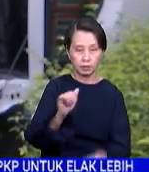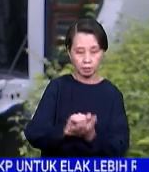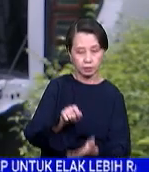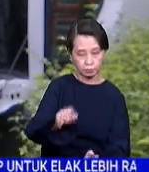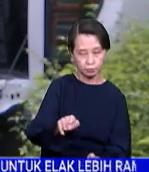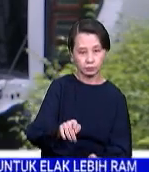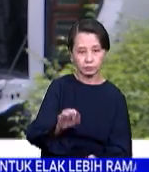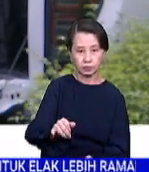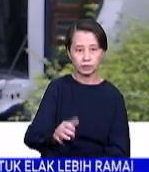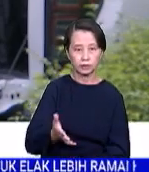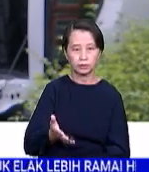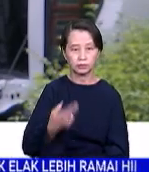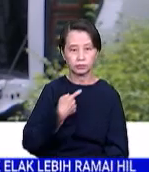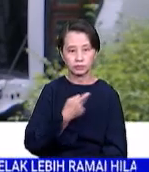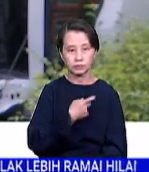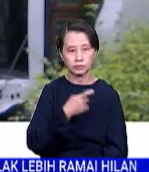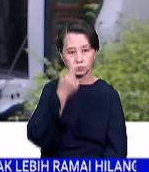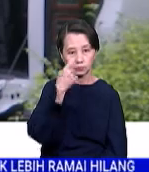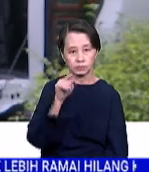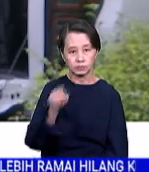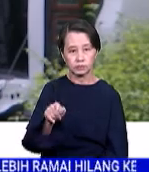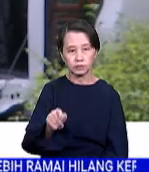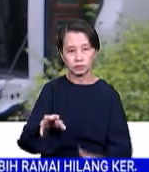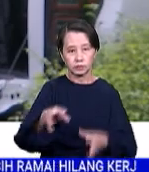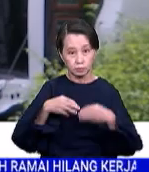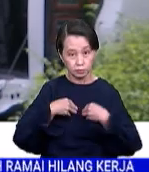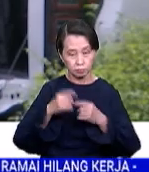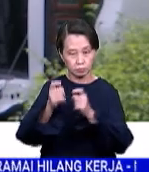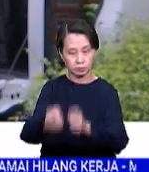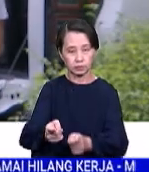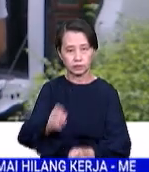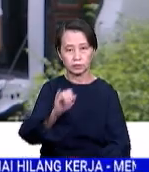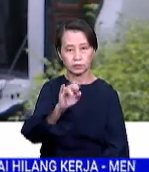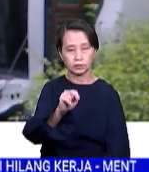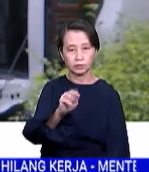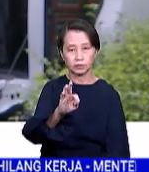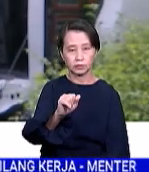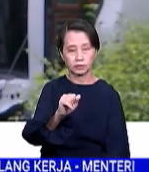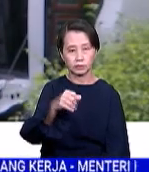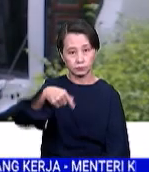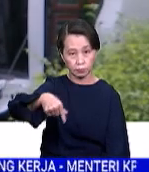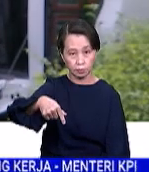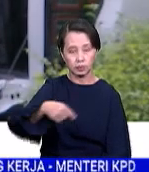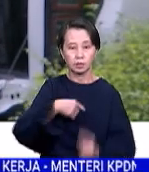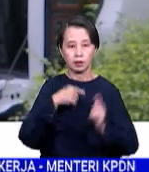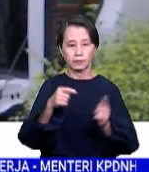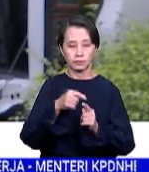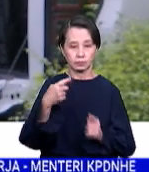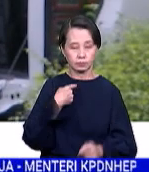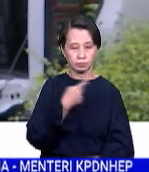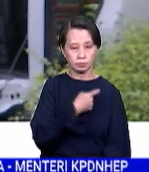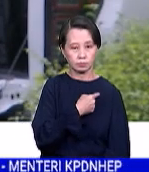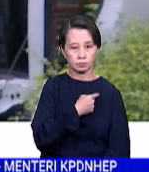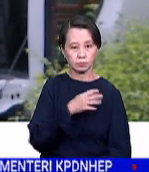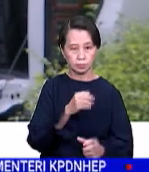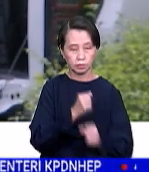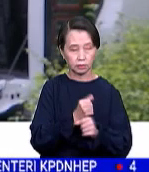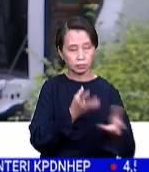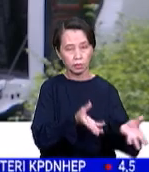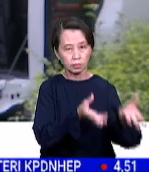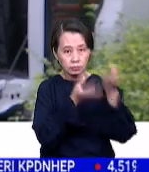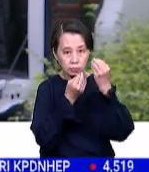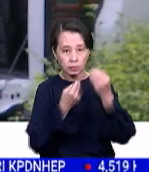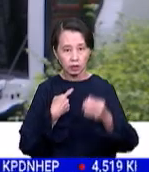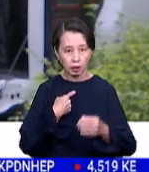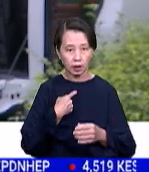berkenaanlah, yang related untuk apa penerimaan sedekah dan infak ini. Jadi bila kami dapat